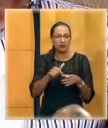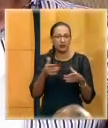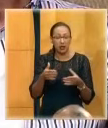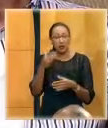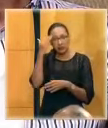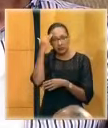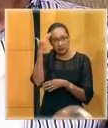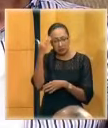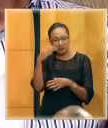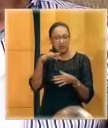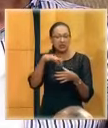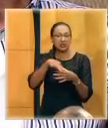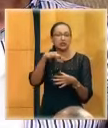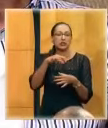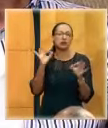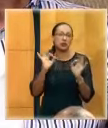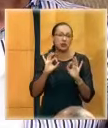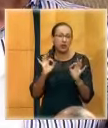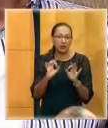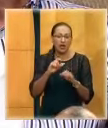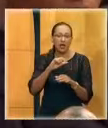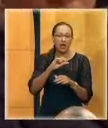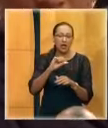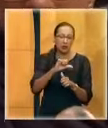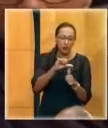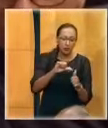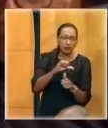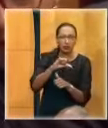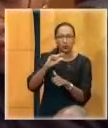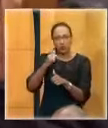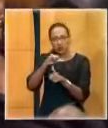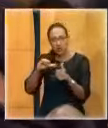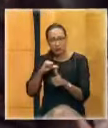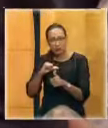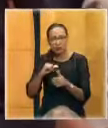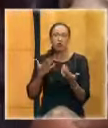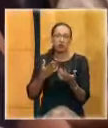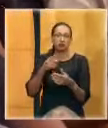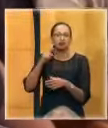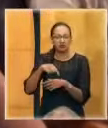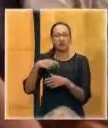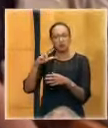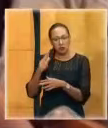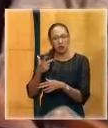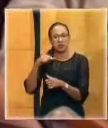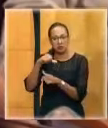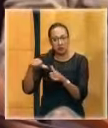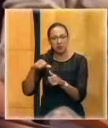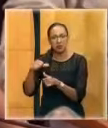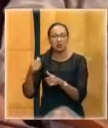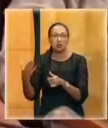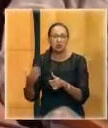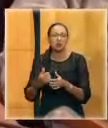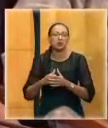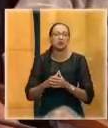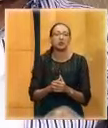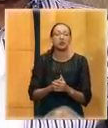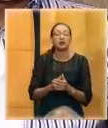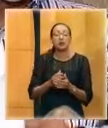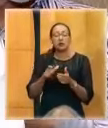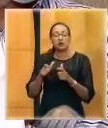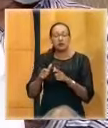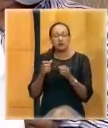Si cette élection n'est pas acquise après les deux premiers tours, il est procédé à un troisième tour de scrutin et l'élection donne lieu à